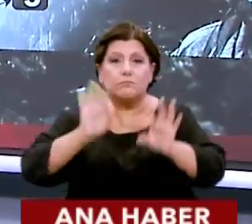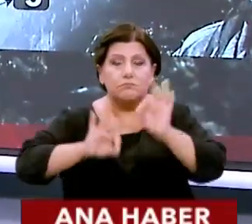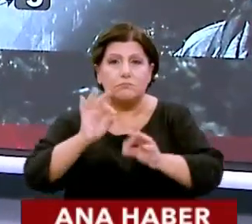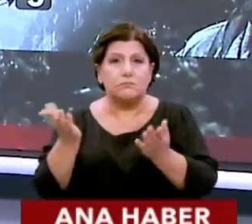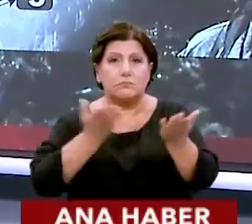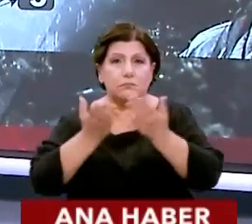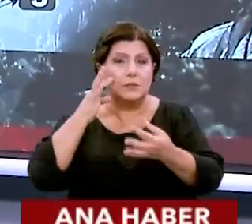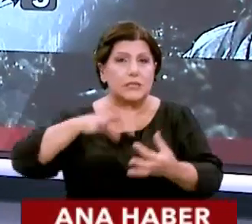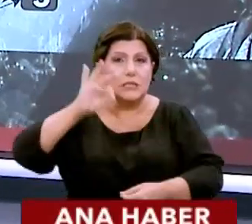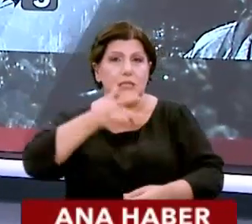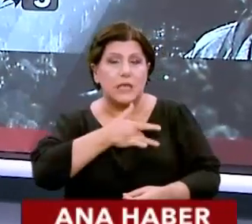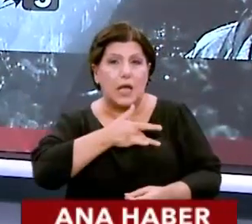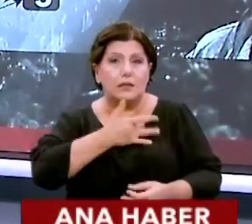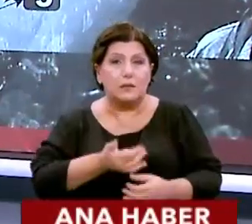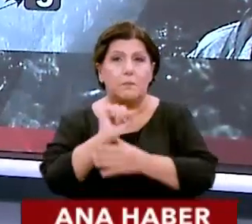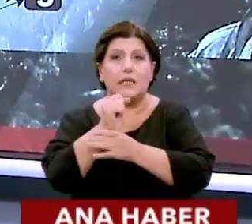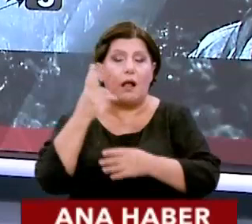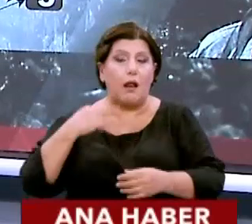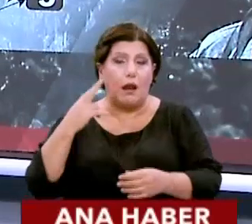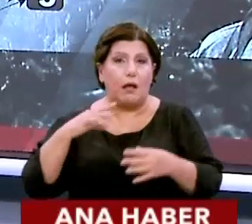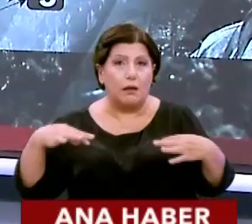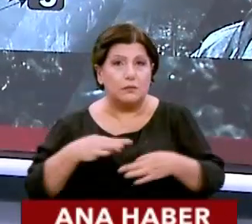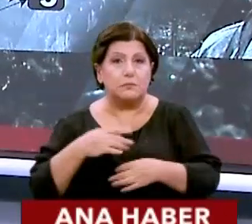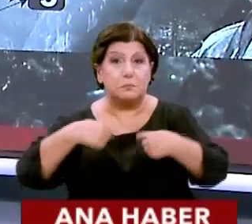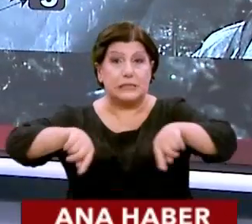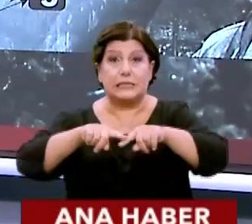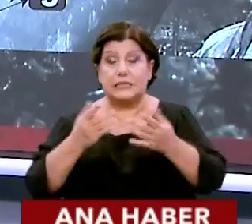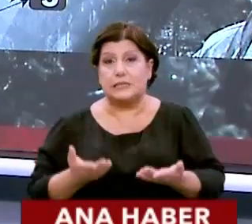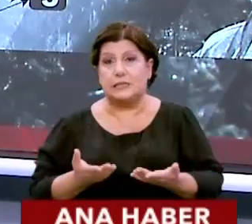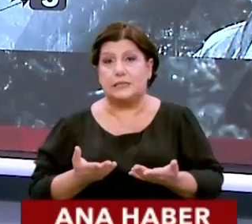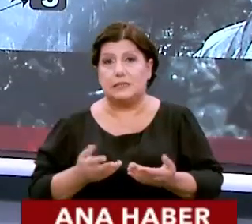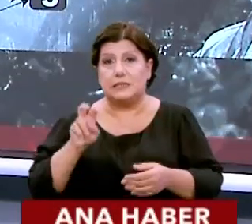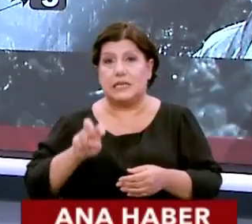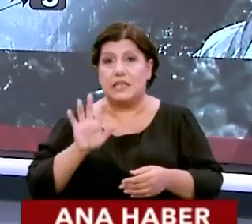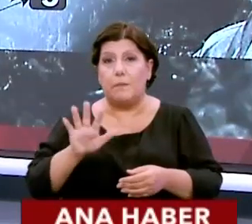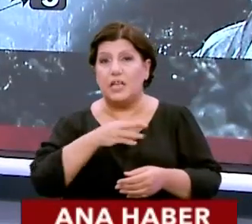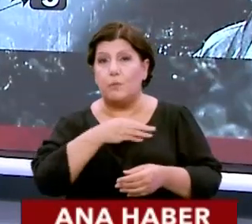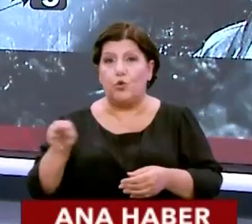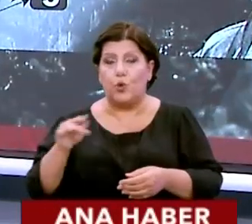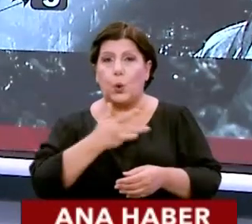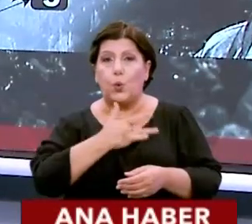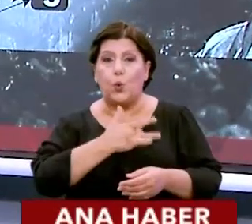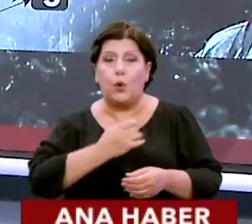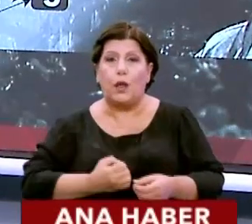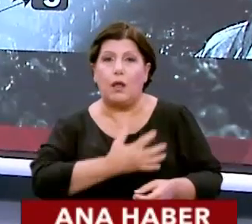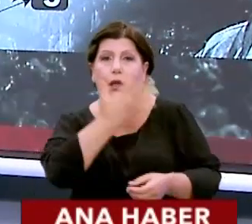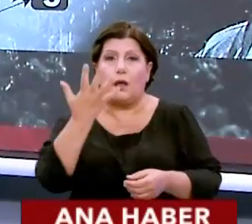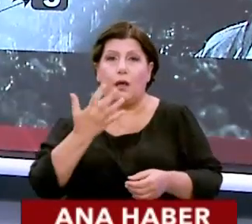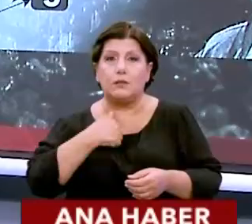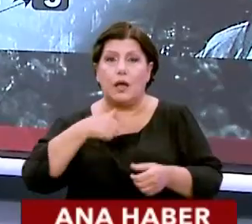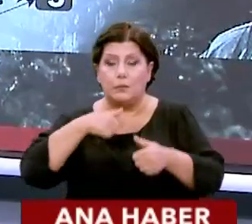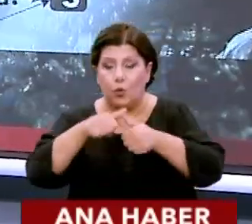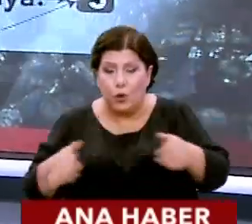insanlığımız meslek ahlakımız biz 85 milyonun yüreği göçük altında